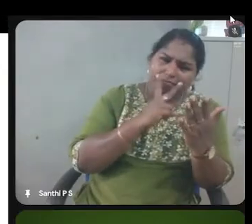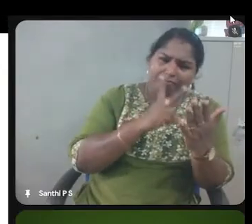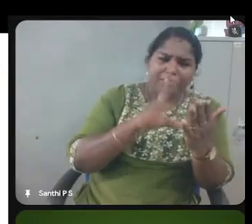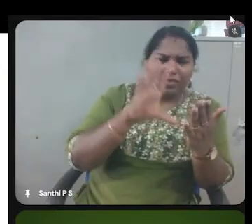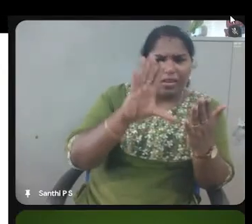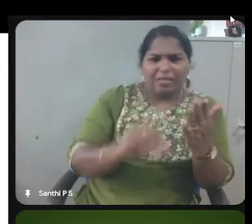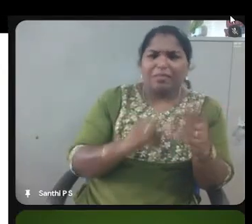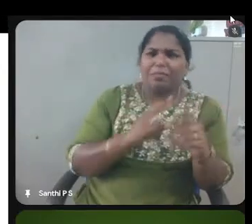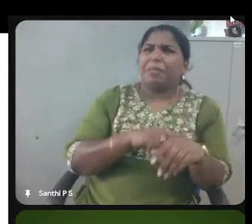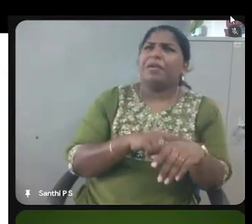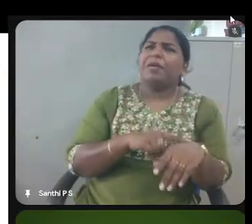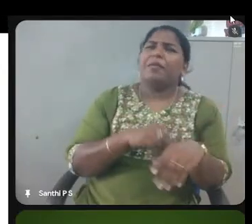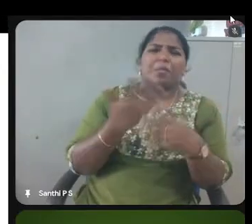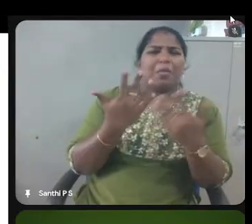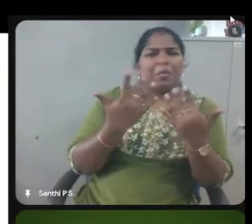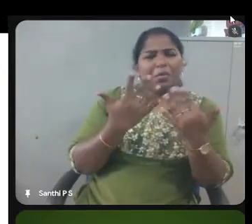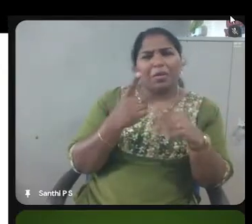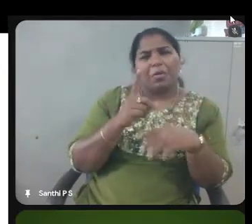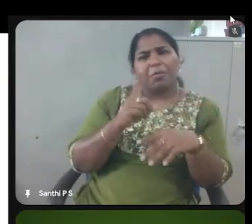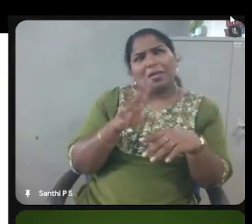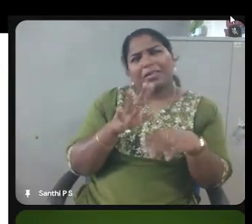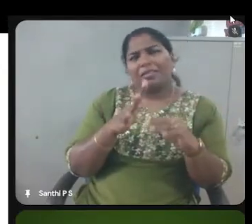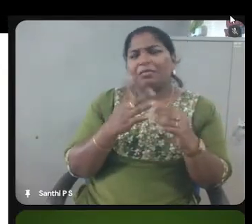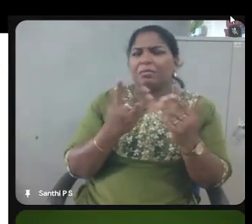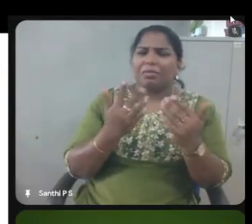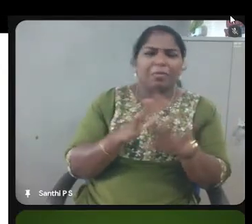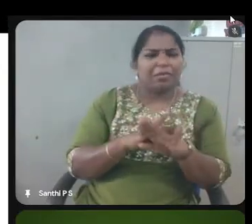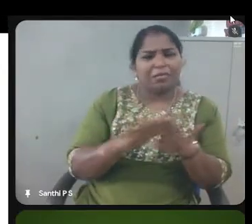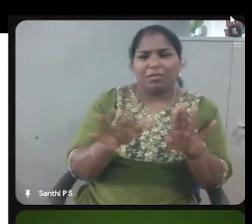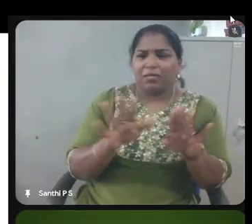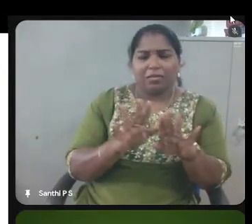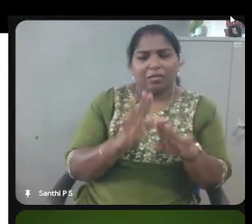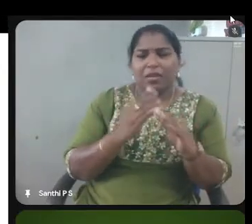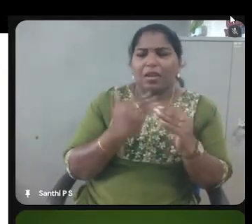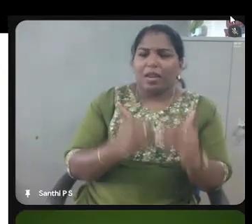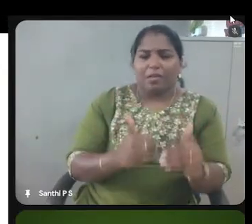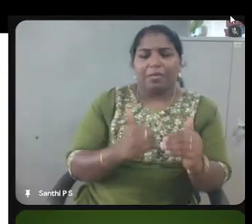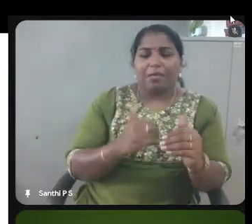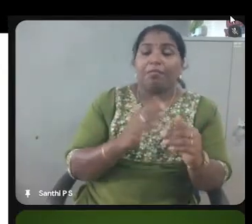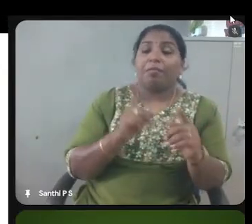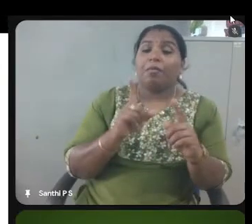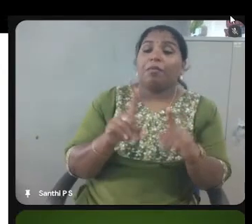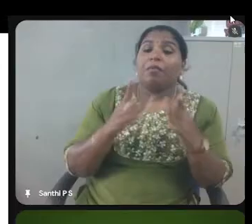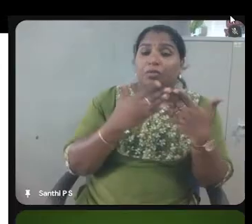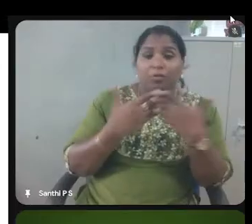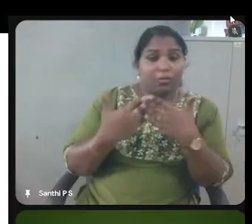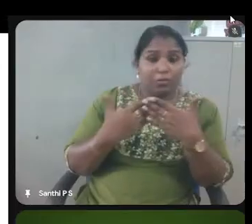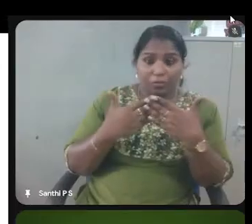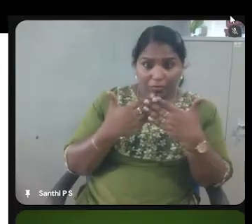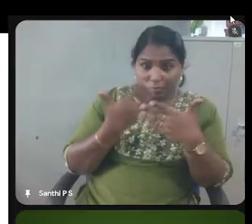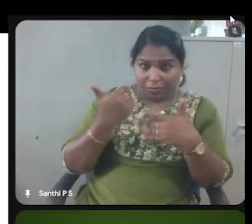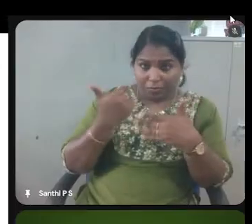10 മിനിറ്റോ 15 മിനിറ്റോ ടൈം വെച്ചിട്ടാണ് കൊടുക്കുക. അപ്പൊ ഇവര് സ്കൂളിൽ പോയി കഴിഞ്ഞാല്